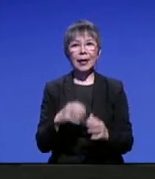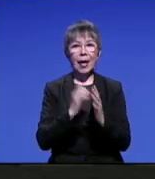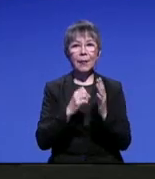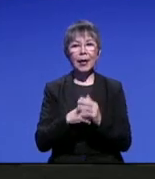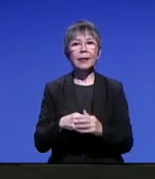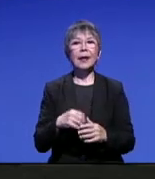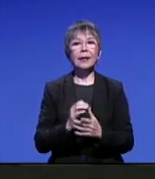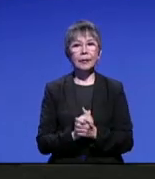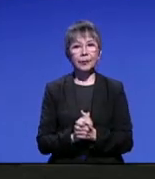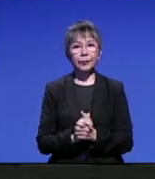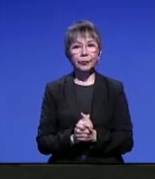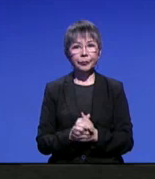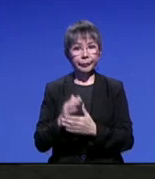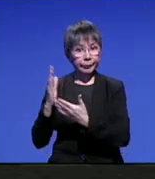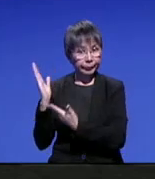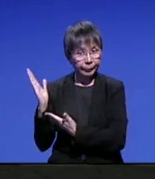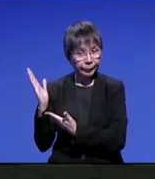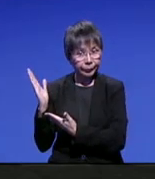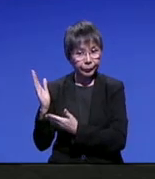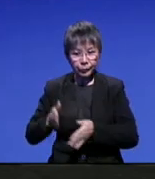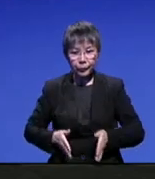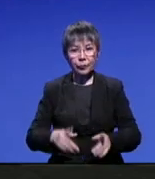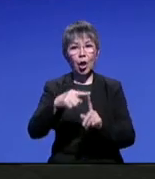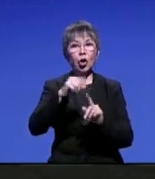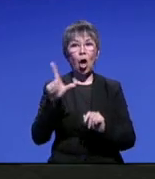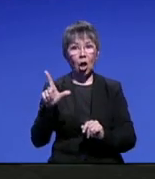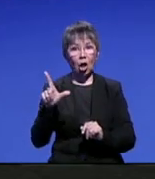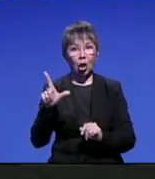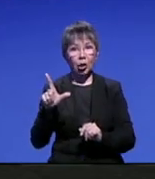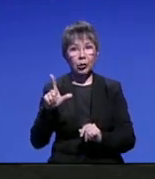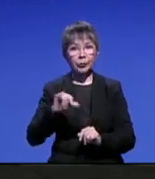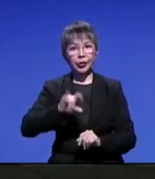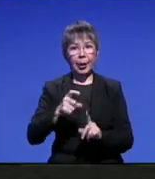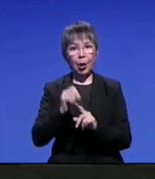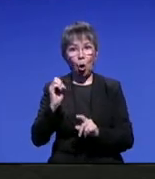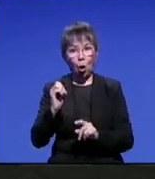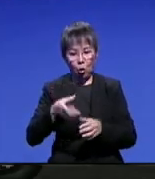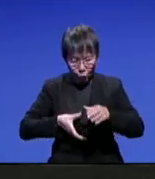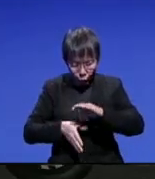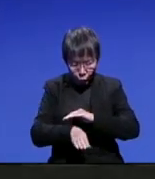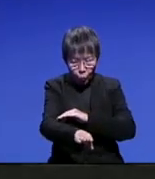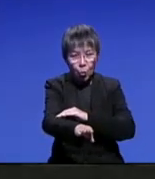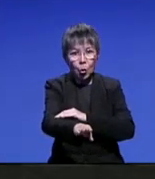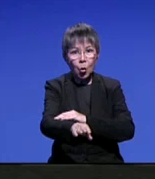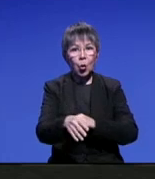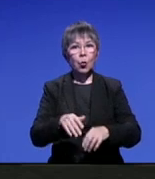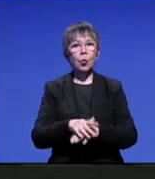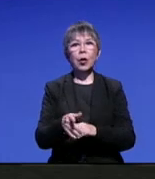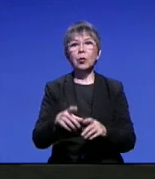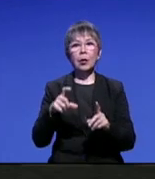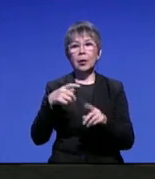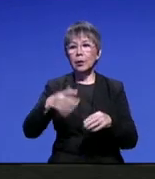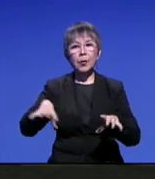Gading. Begitu juga dengan seluruh jalan tol layang, JPO, terowongan, sarana Pemprov DKI